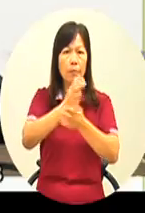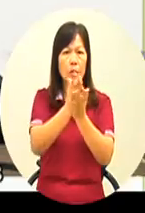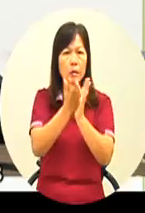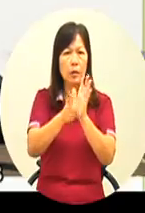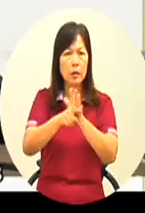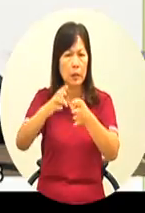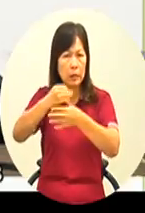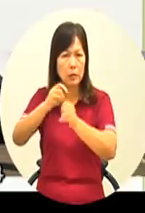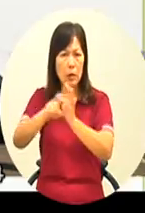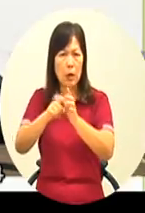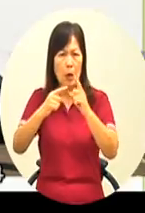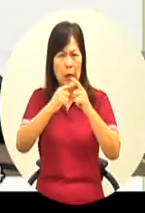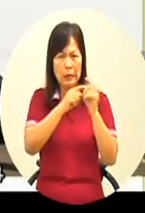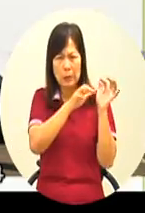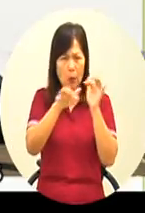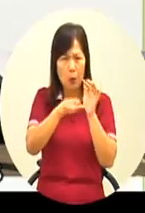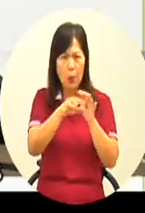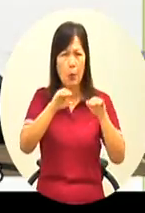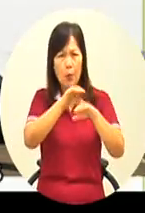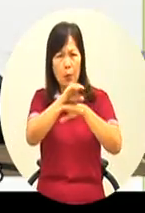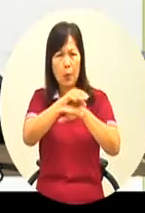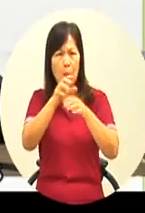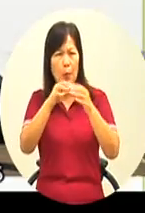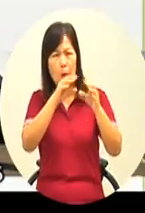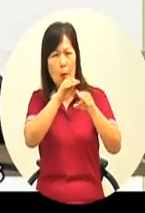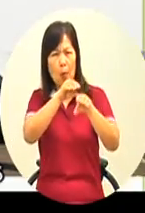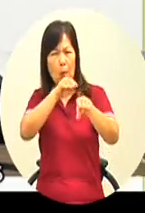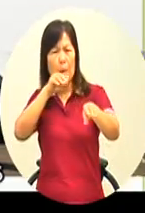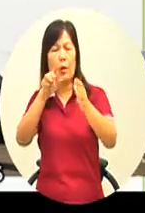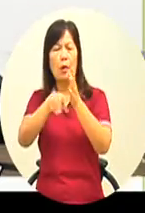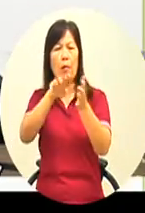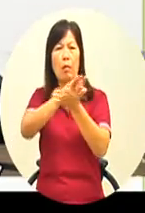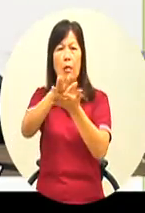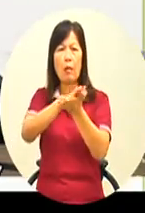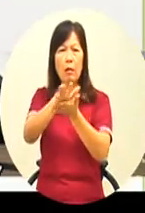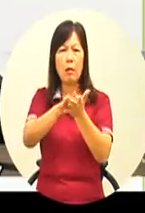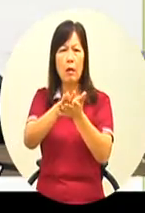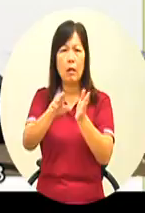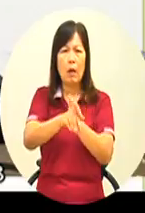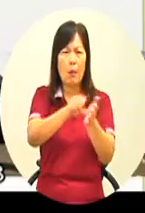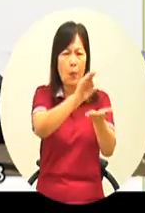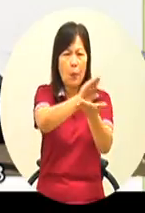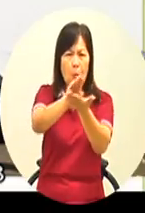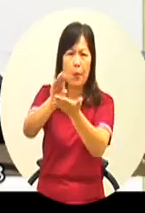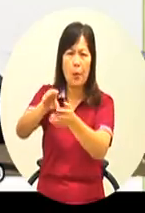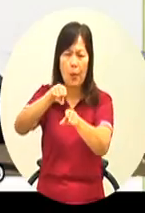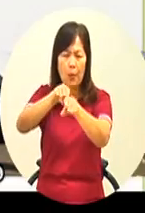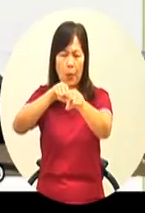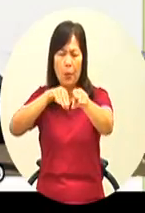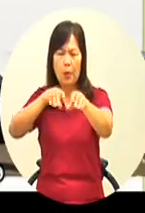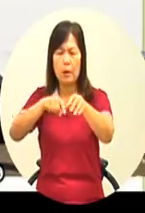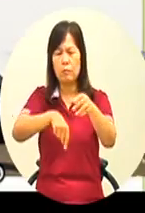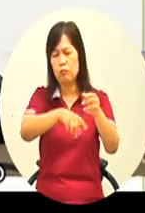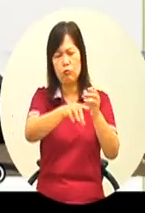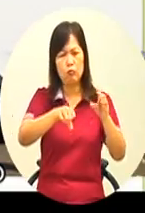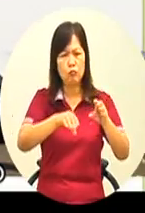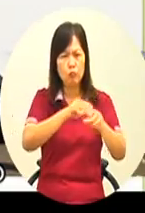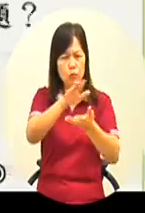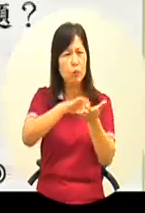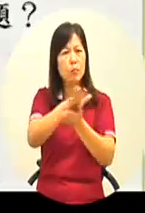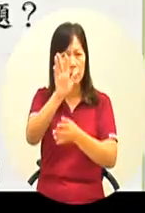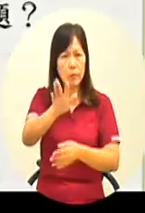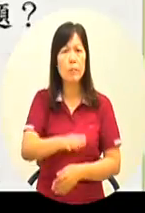呢，人潮车潮造成的交通混乱，像图片这样到处停车、塞车，啊，动线很差，好，才所以说一团